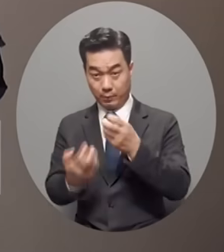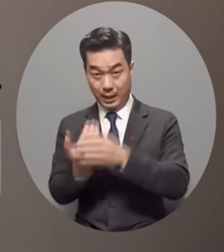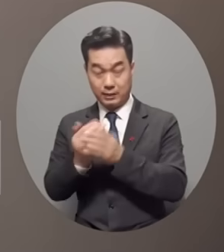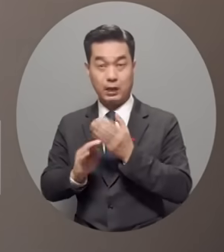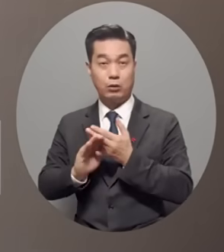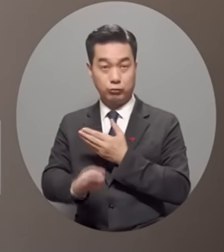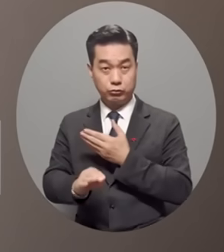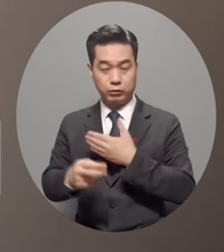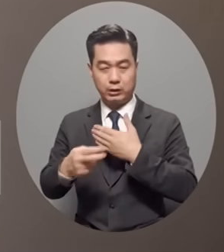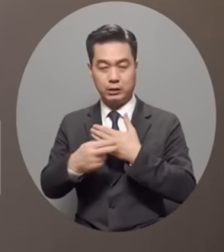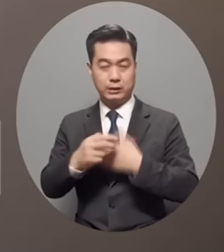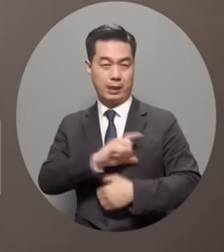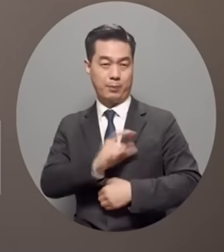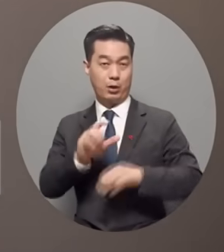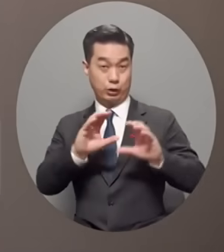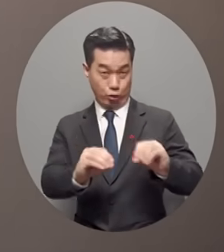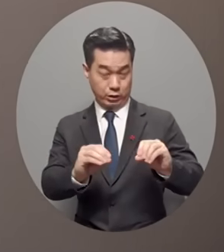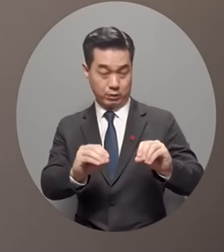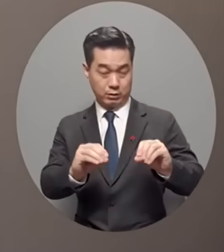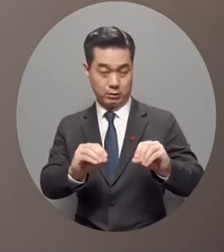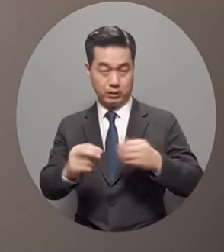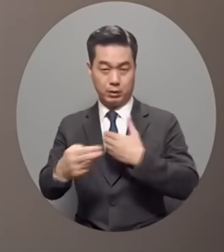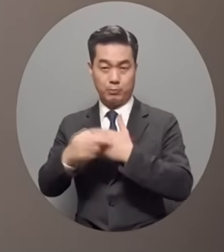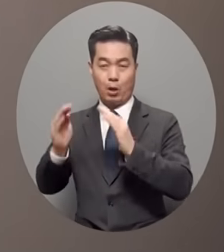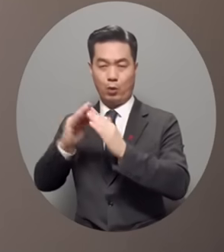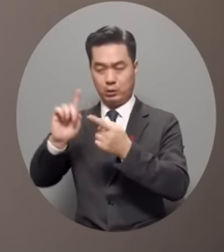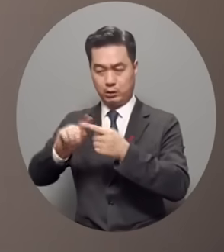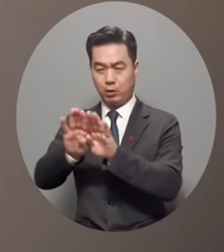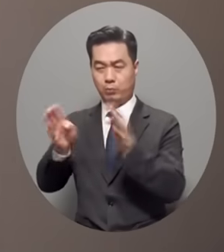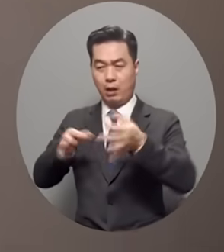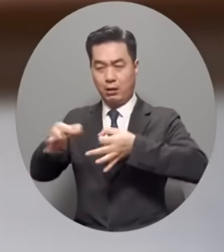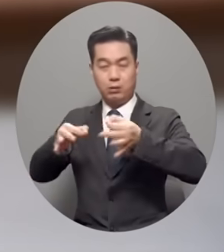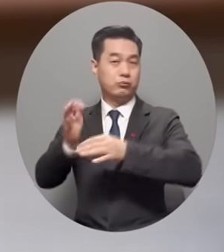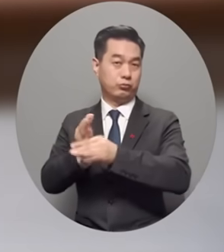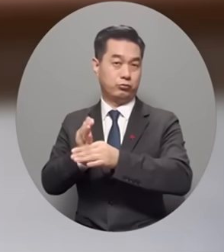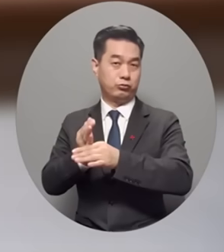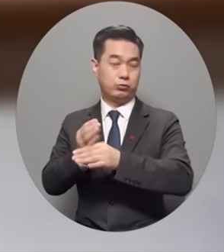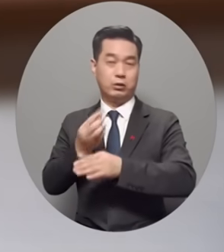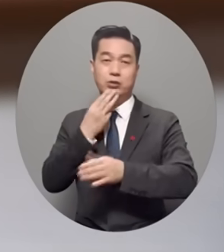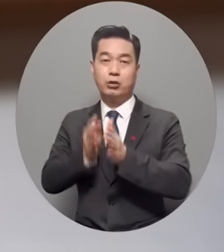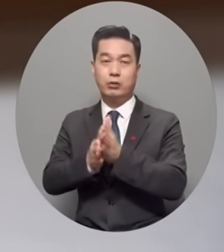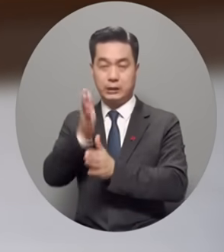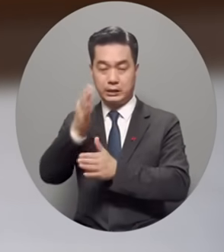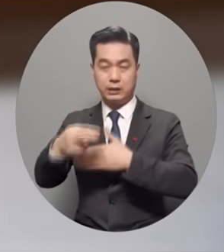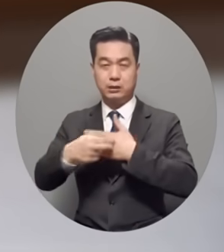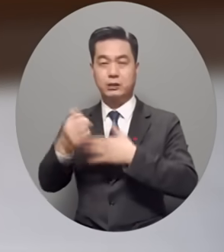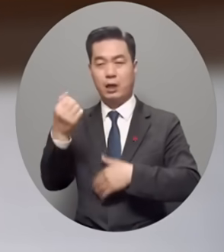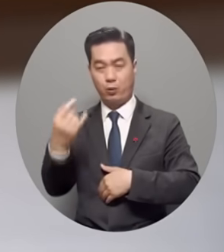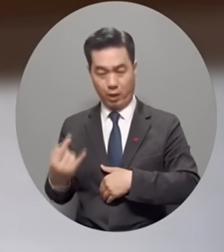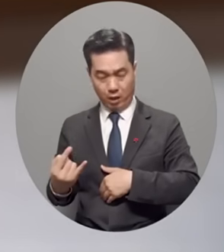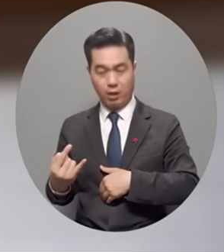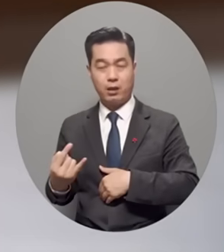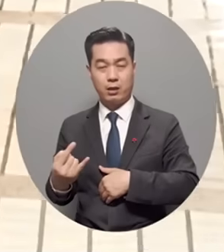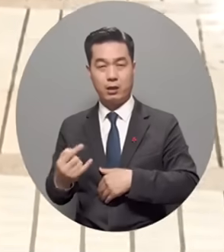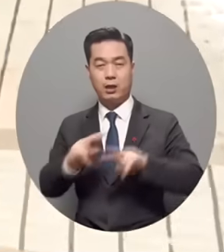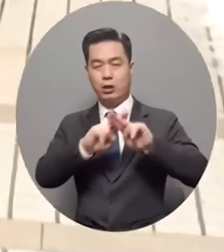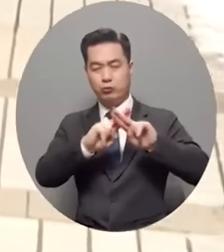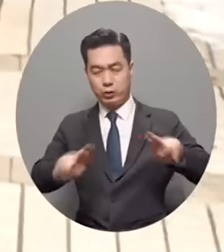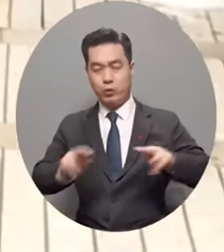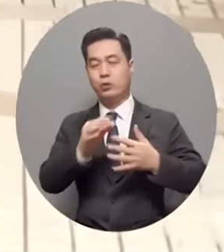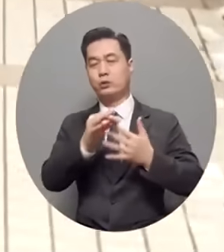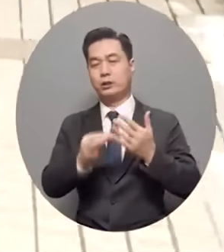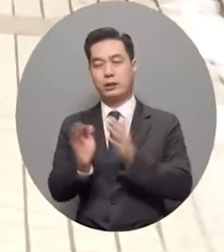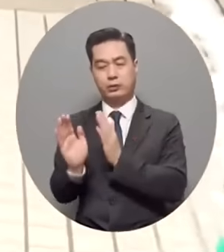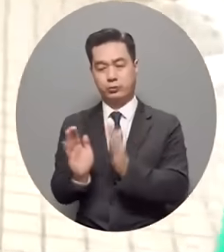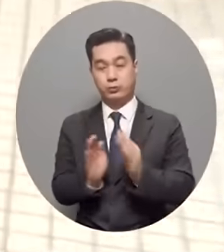면허가 정지됐는데도 병원 문을 닫지 않은 걸로 드러났고 서울시 의사회는 면허 취소 절차에 착수했습니다. MBC